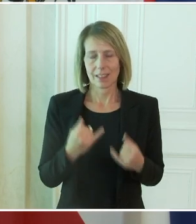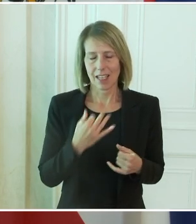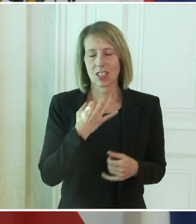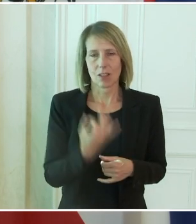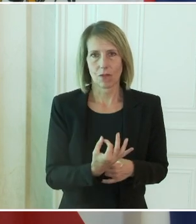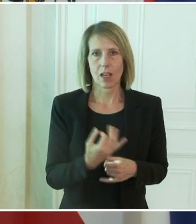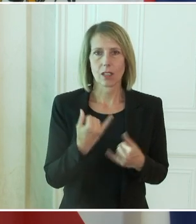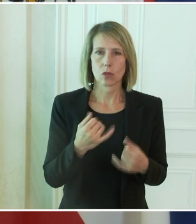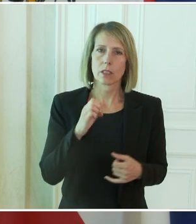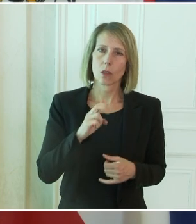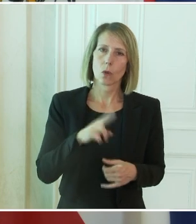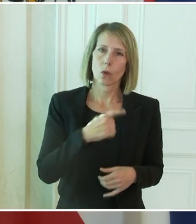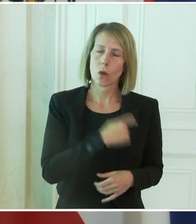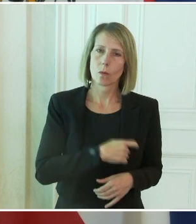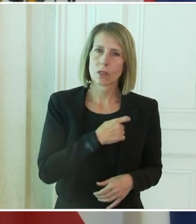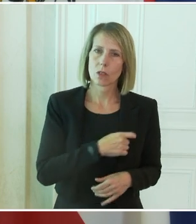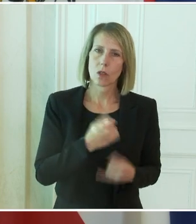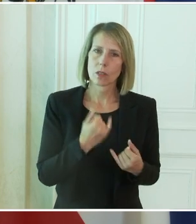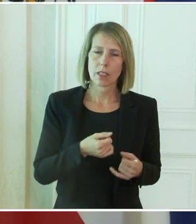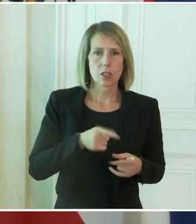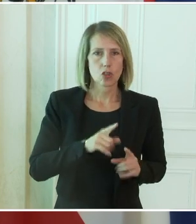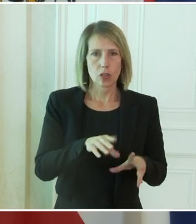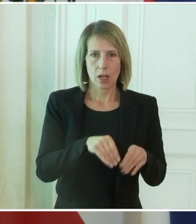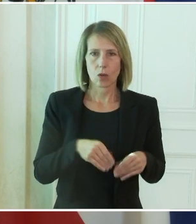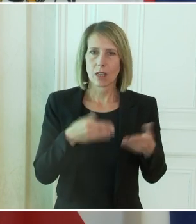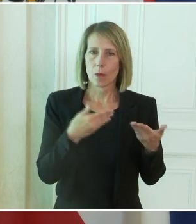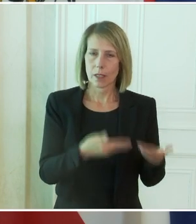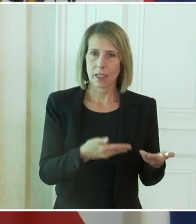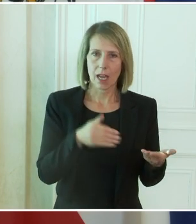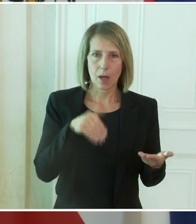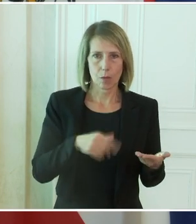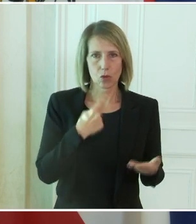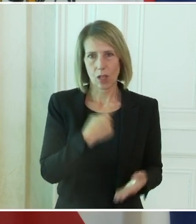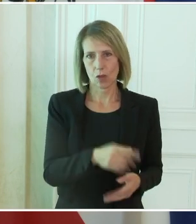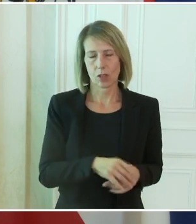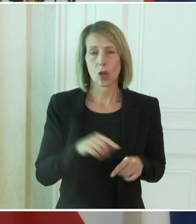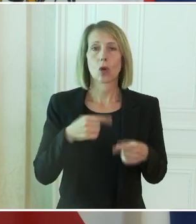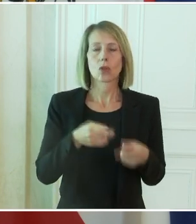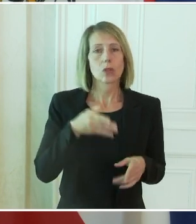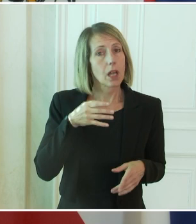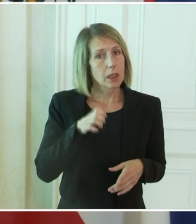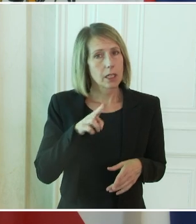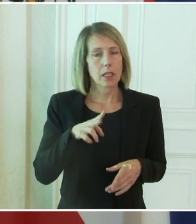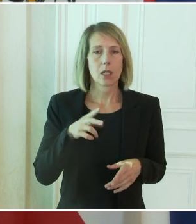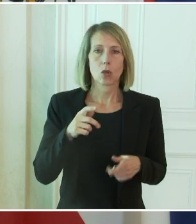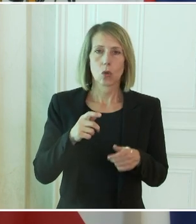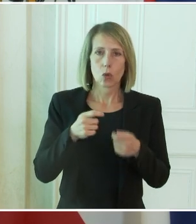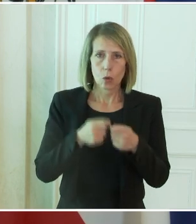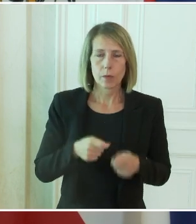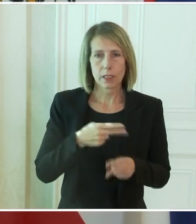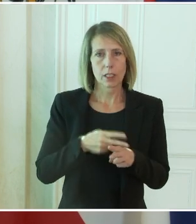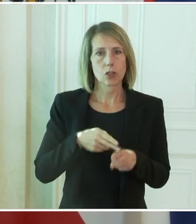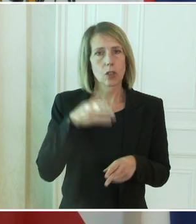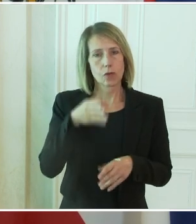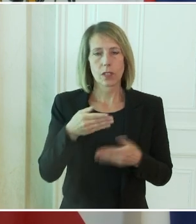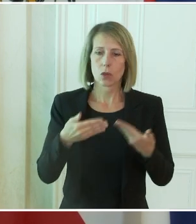Zug, hier auch seine Stellungnahme oder ihre Stellungnahme abzugeben. Und dann werden die EU-Mitgliedstaaten darüber befinden. Nach